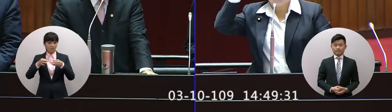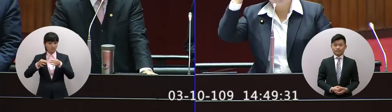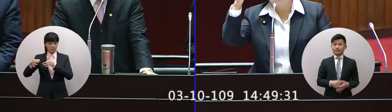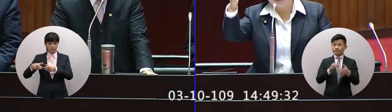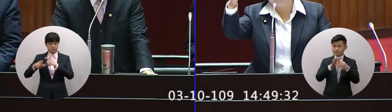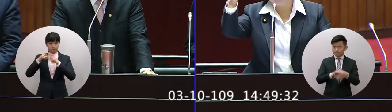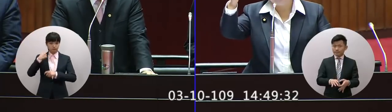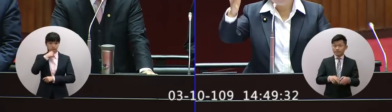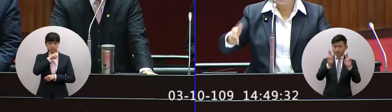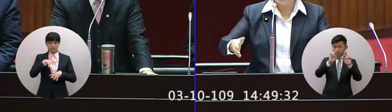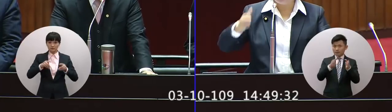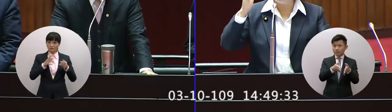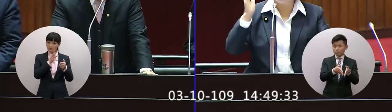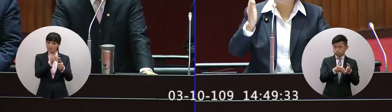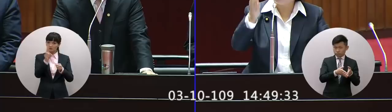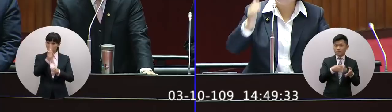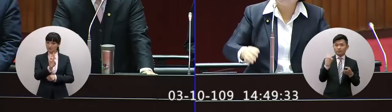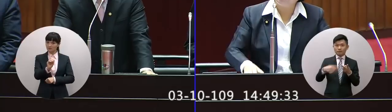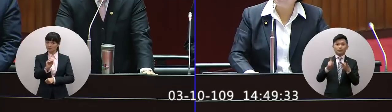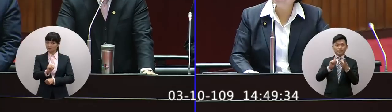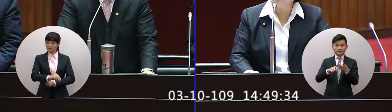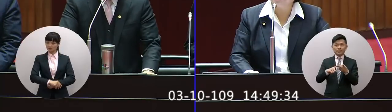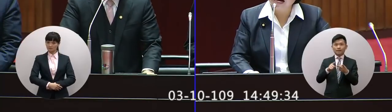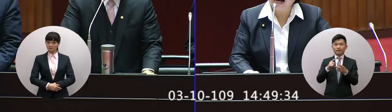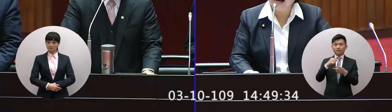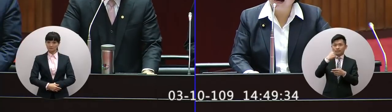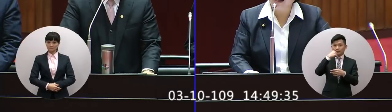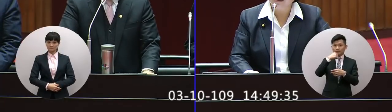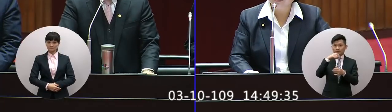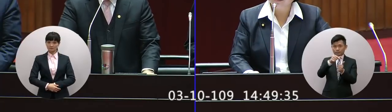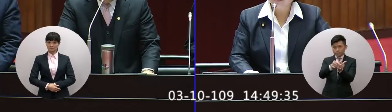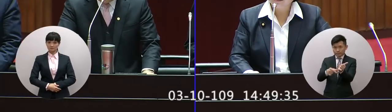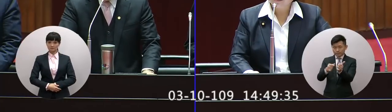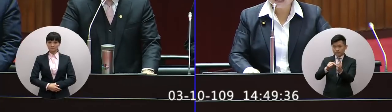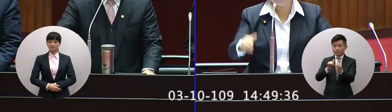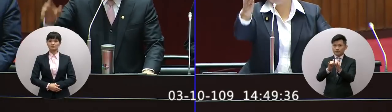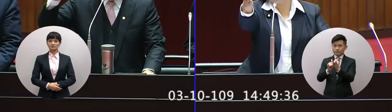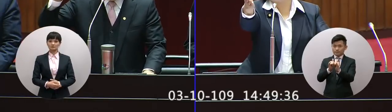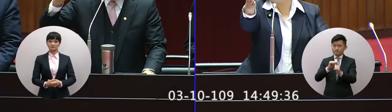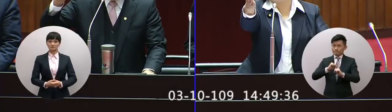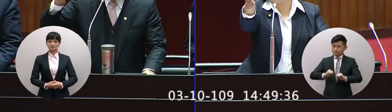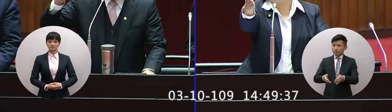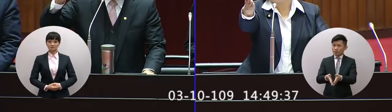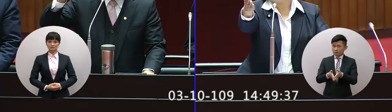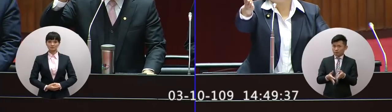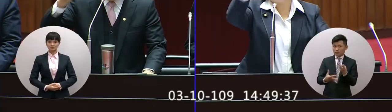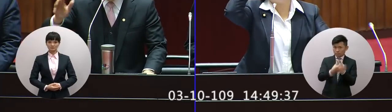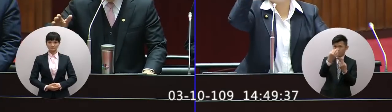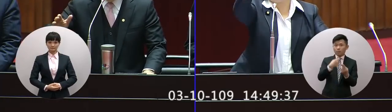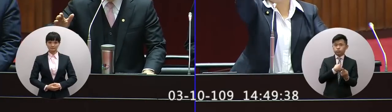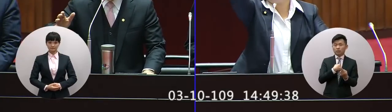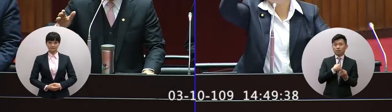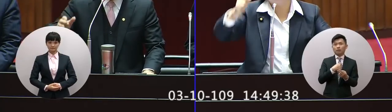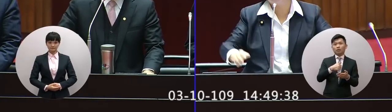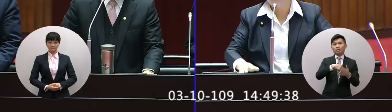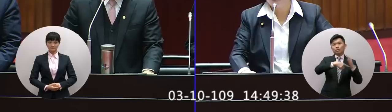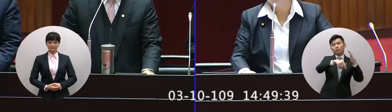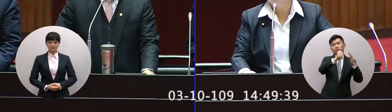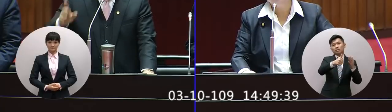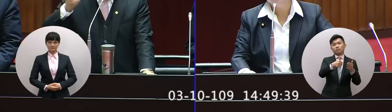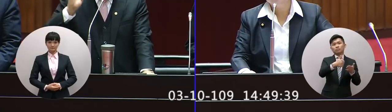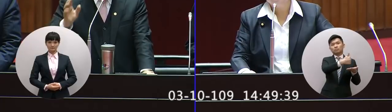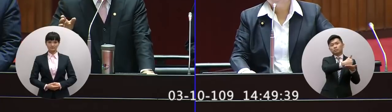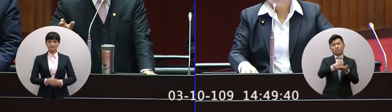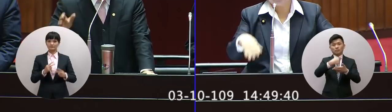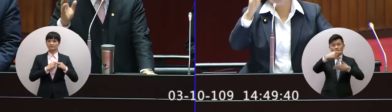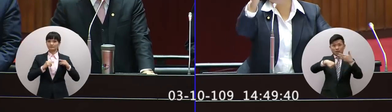所以要有电，还要让我们中部的人能够有健康啊。 所以， 那我邀请院长，你几天买来台中多少